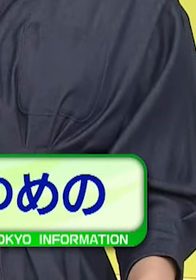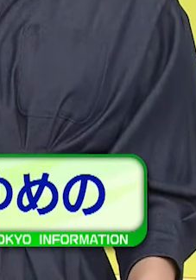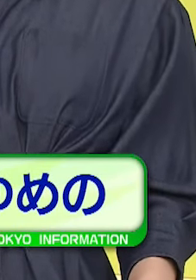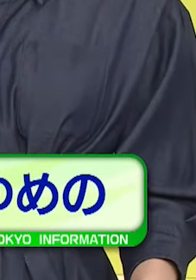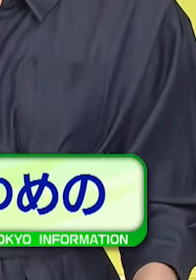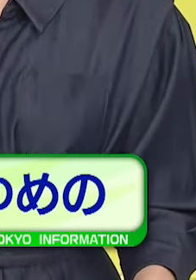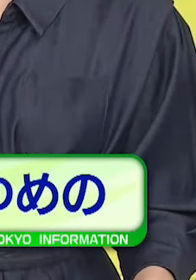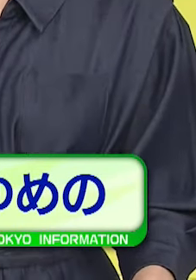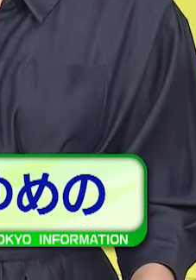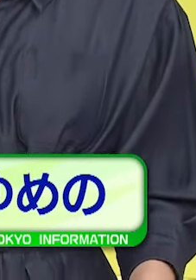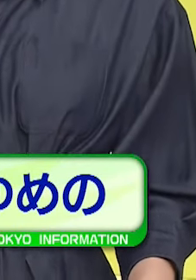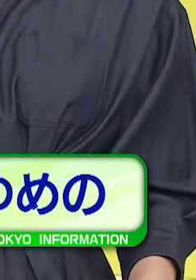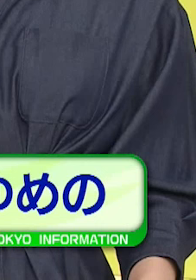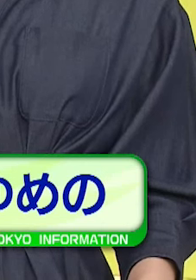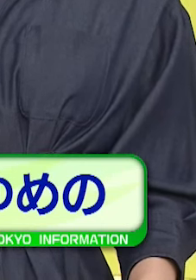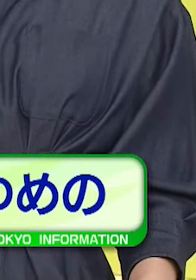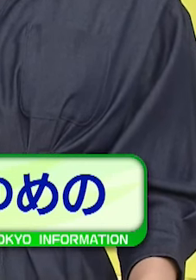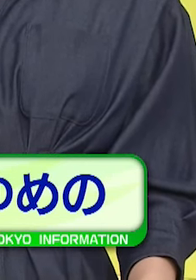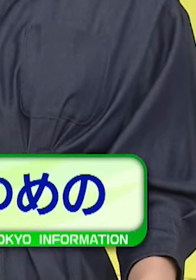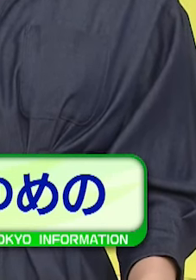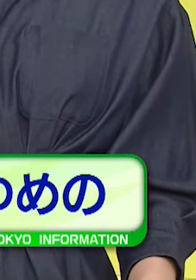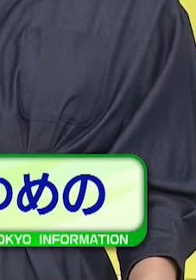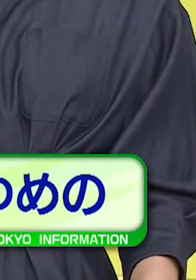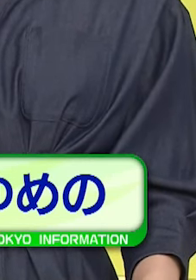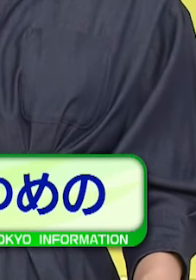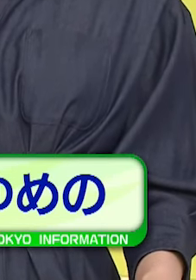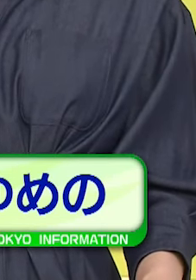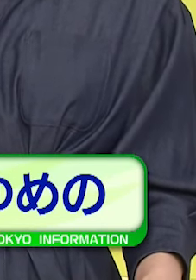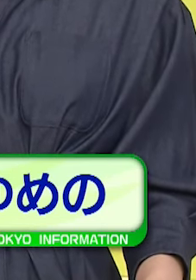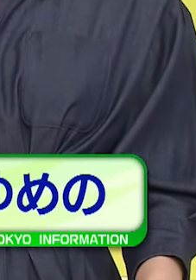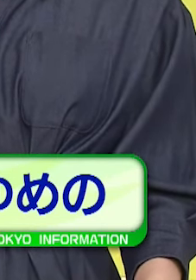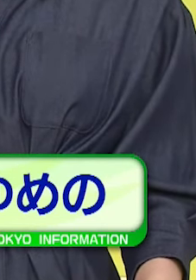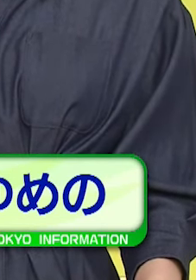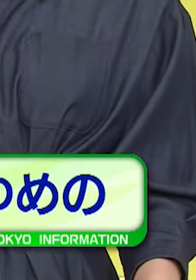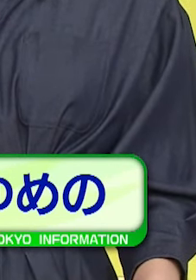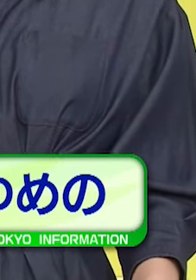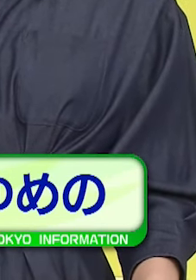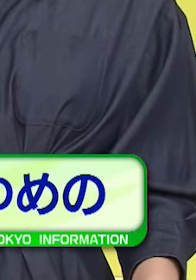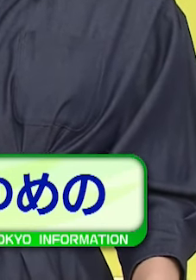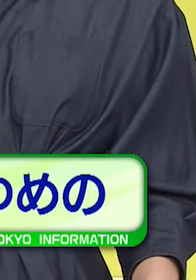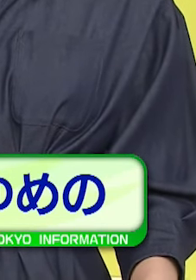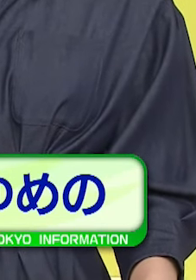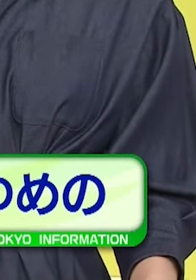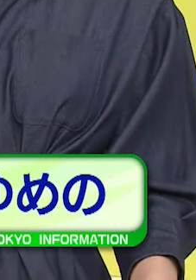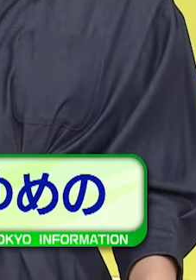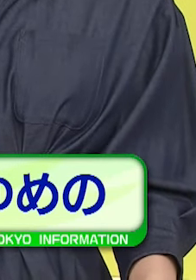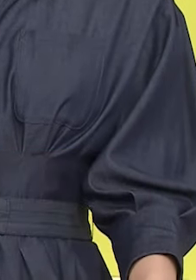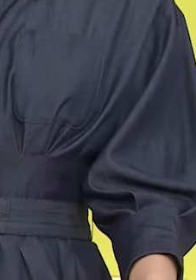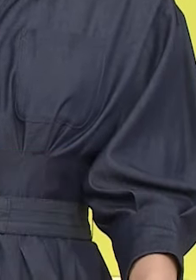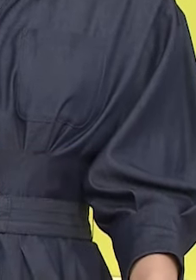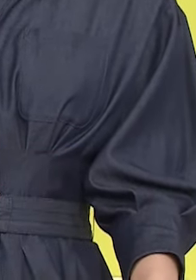おはようございます。4月3日水曜日の東京インフォメーションです。